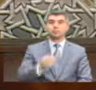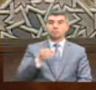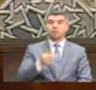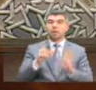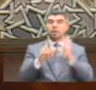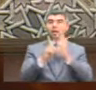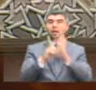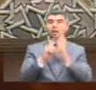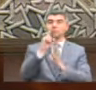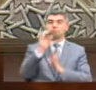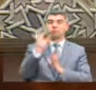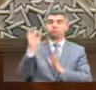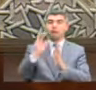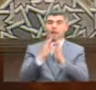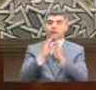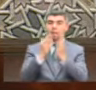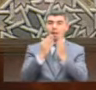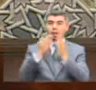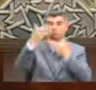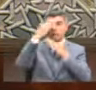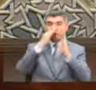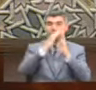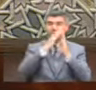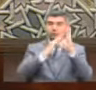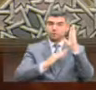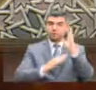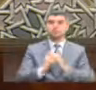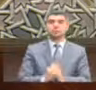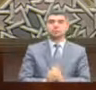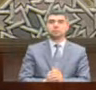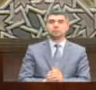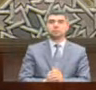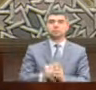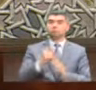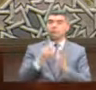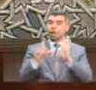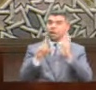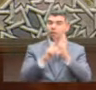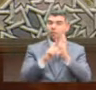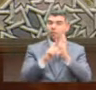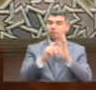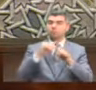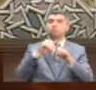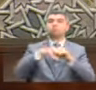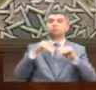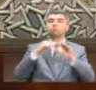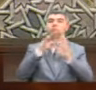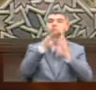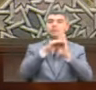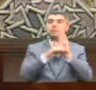للفصل 100 من الدستور وعملاً بمقتضيات النظام الداخلي لمجلسنا الموقر،